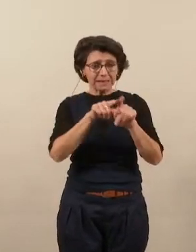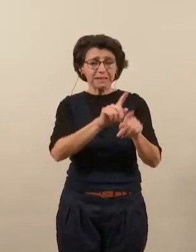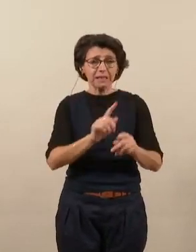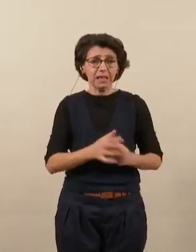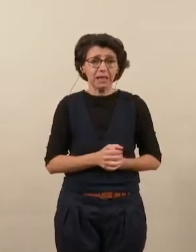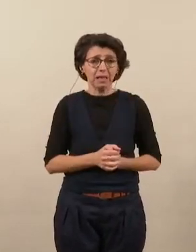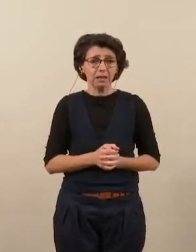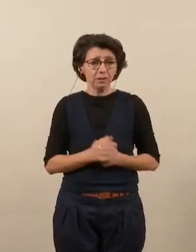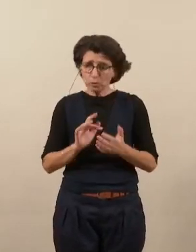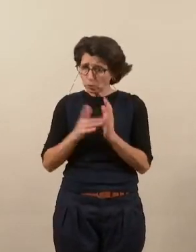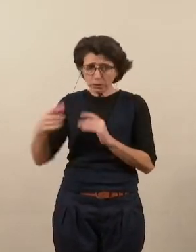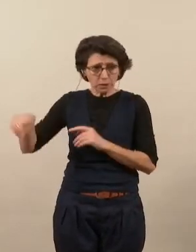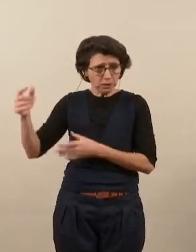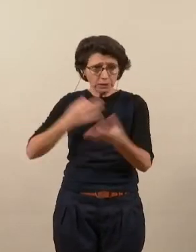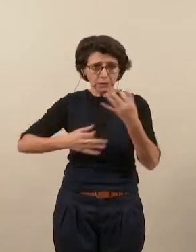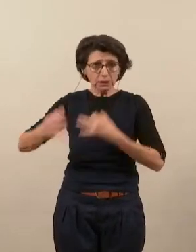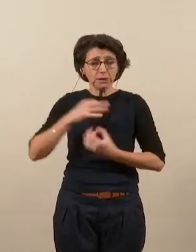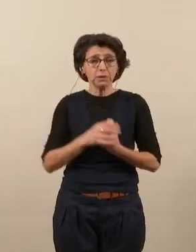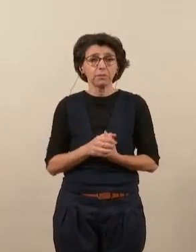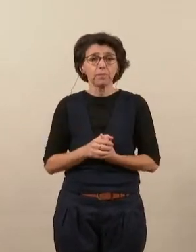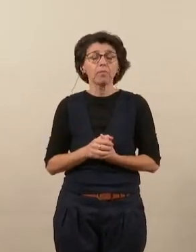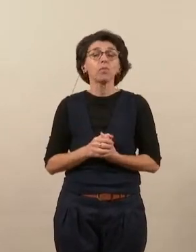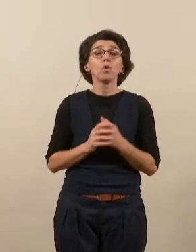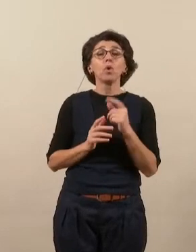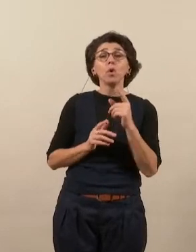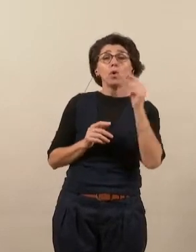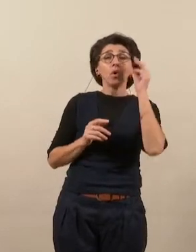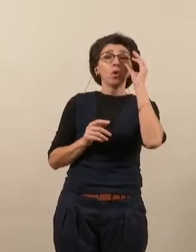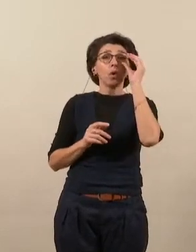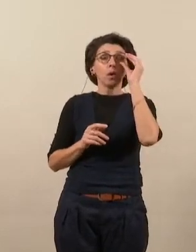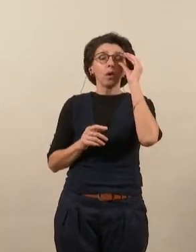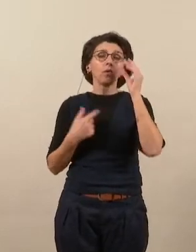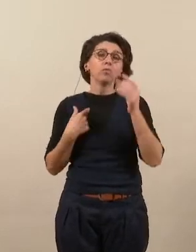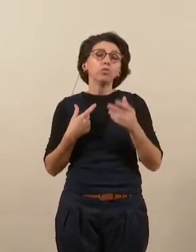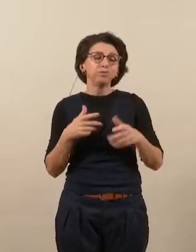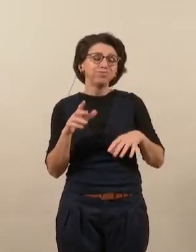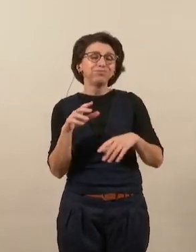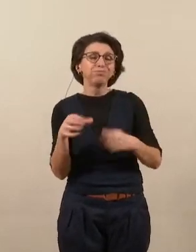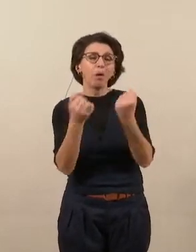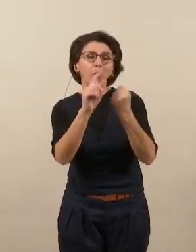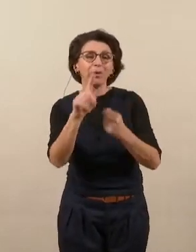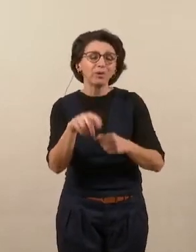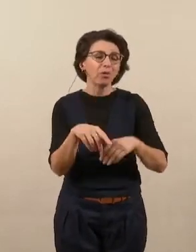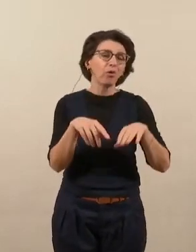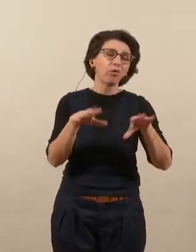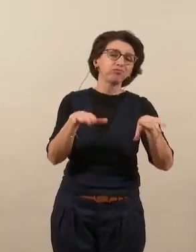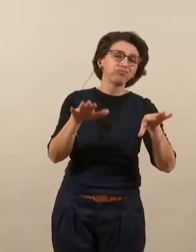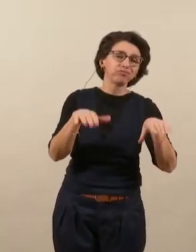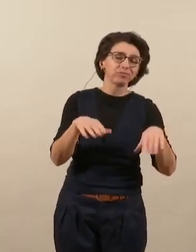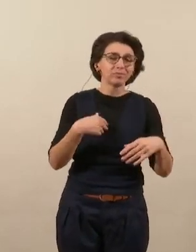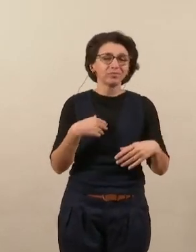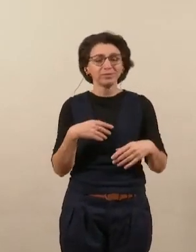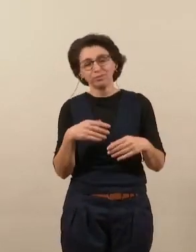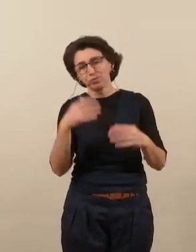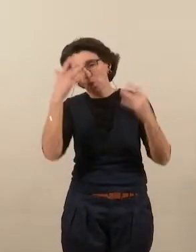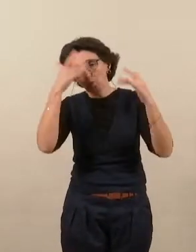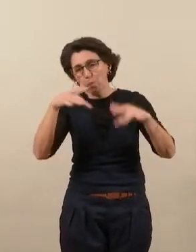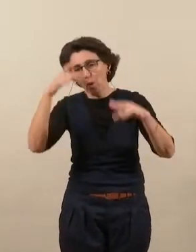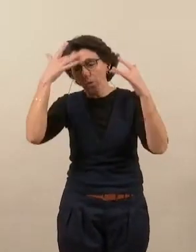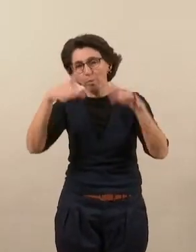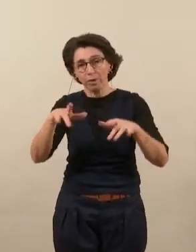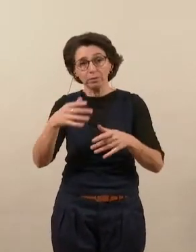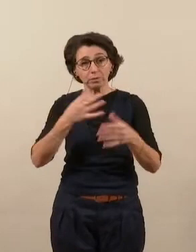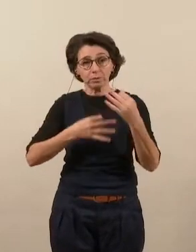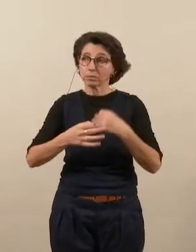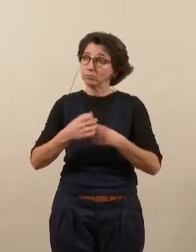sensibilité. Là-dessus, vous nous aviez fait passer pour des incompétents qui ne savaient pas de quoi on parlait. N'empêche